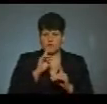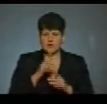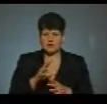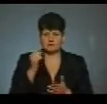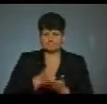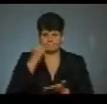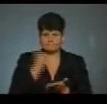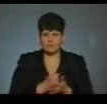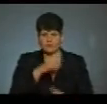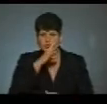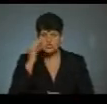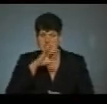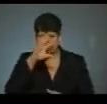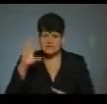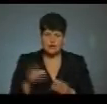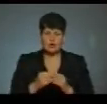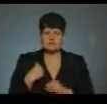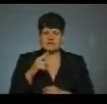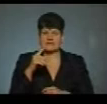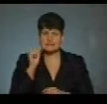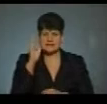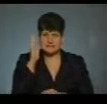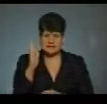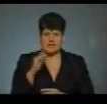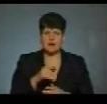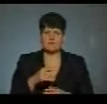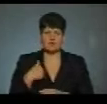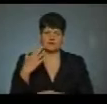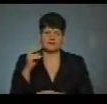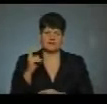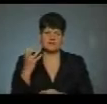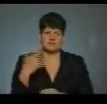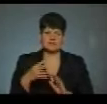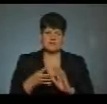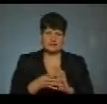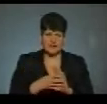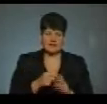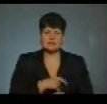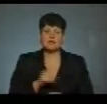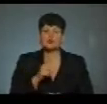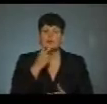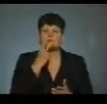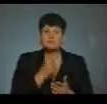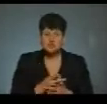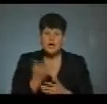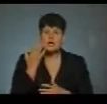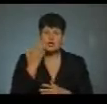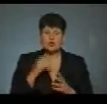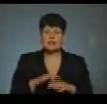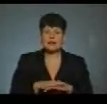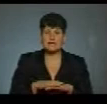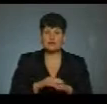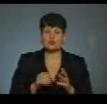вночі. Загалом за проголосували 259 народних депутатів. Що передбачає цей закон і коли ринок землі в